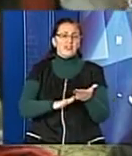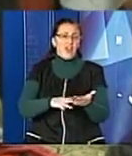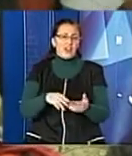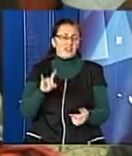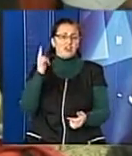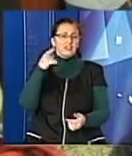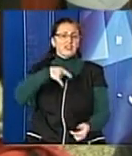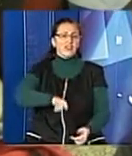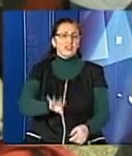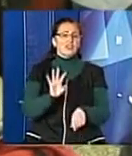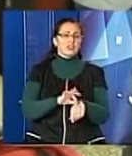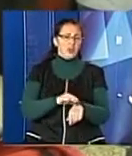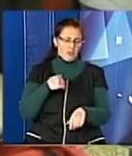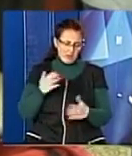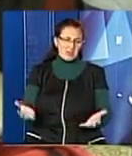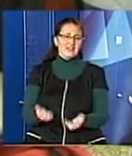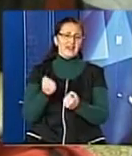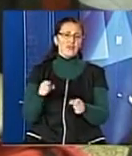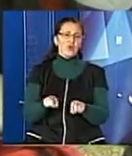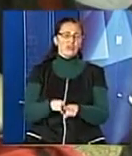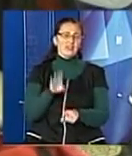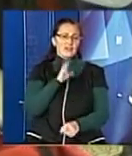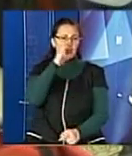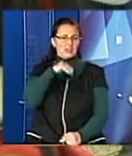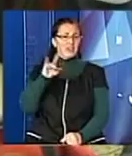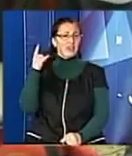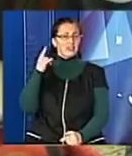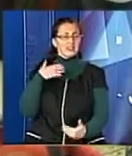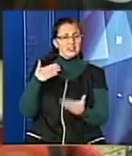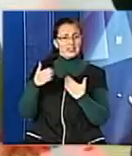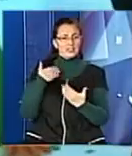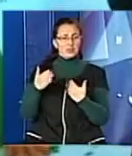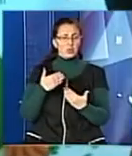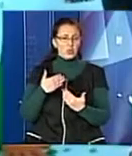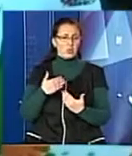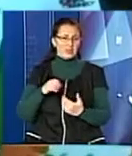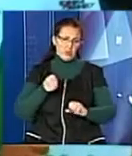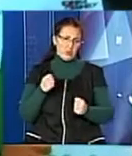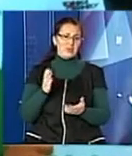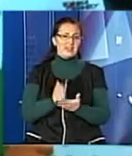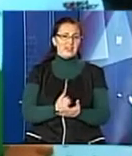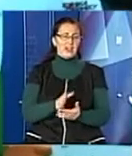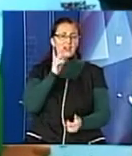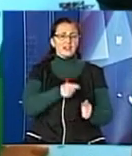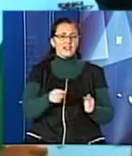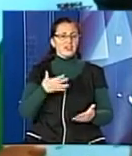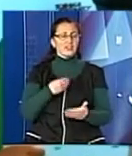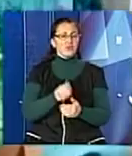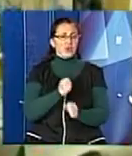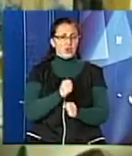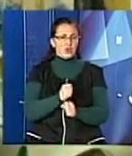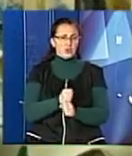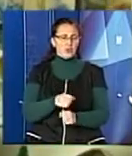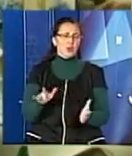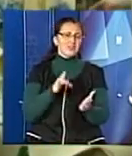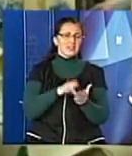хворою, ми підтримуємо батьків. Діти спілкуються між собою, у них є свої друзі. За час свого існування центр надав допомогу тисячам.